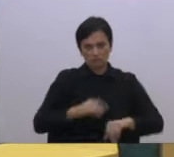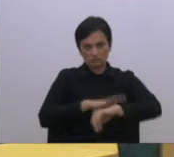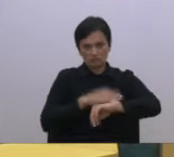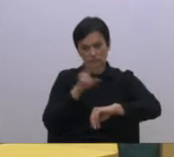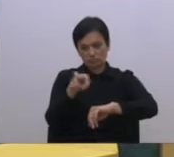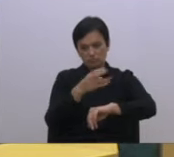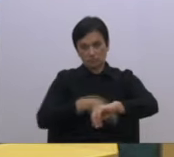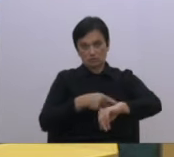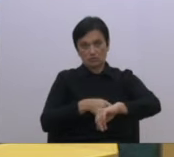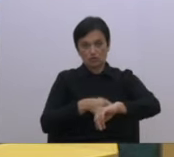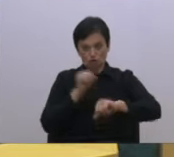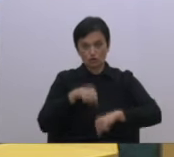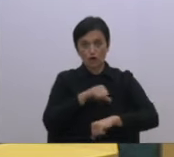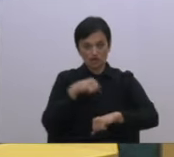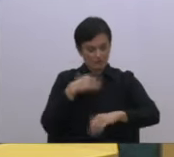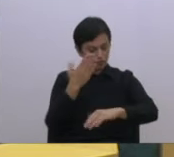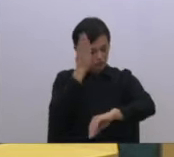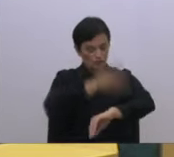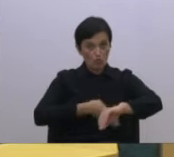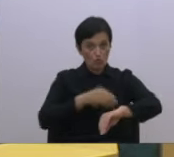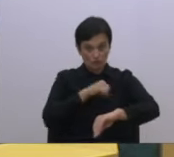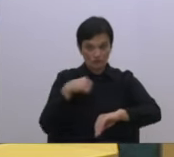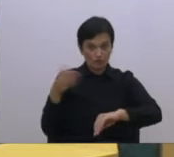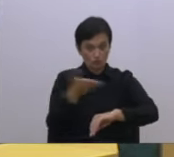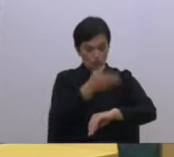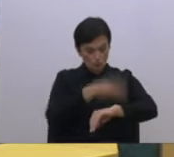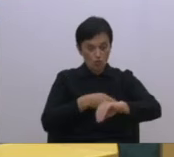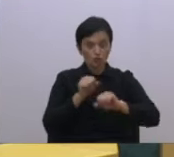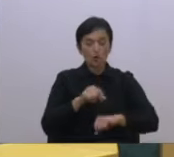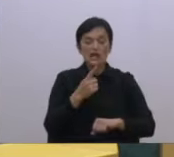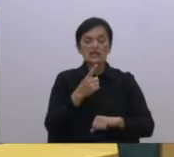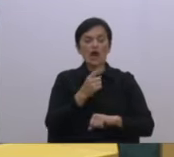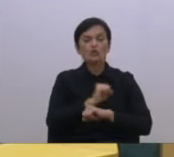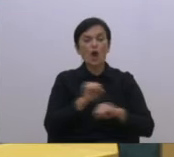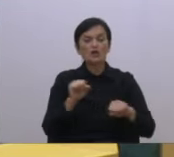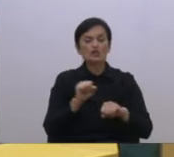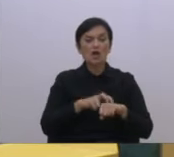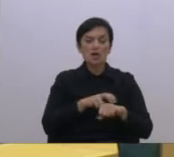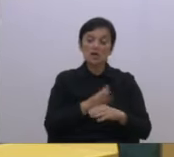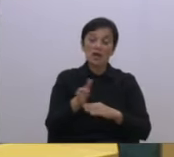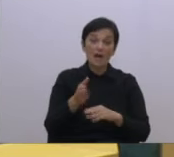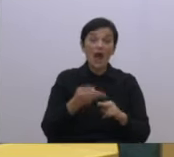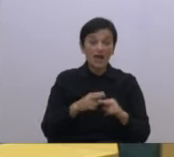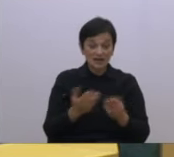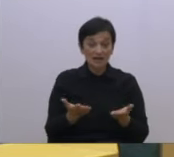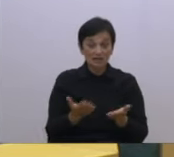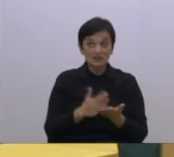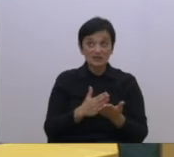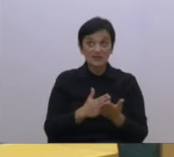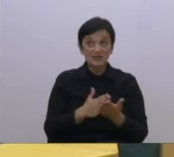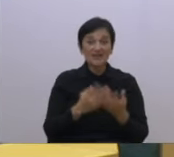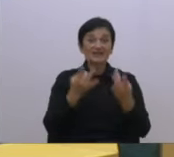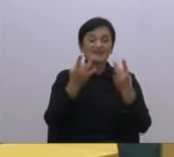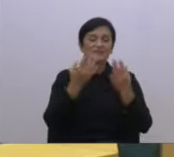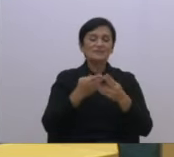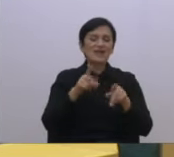შეეულია. ხო შეეულია თვითონ მოიჭრას. თავად ხო შეიძლება მოიჭრას. რატო არ შეიძლება რომ მივიდეს ექიმთან? აი ეს არის, აი ასე